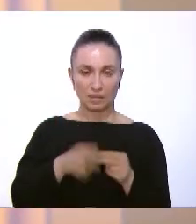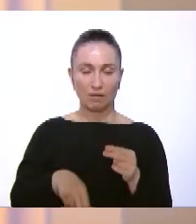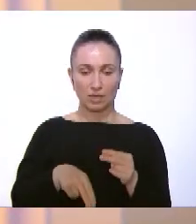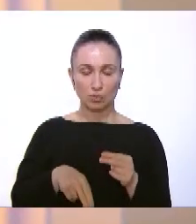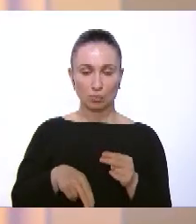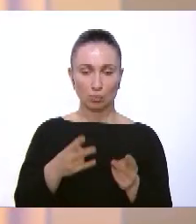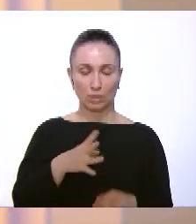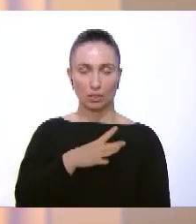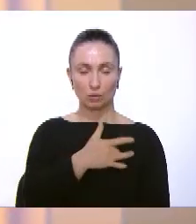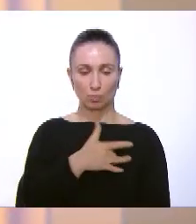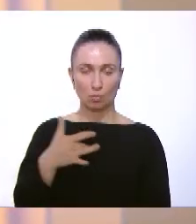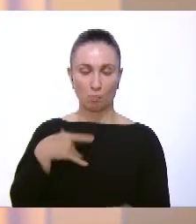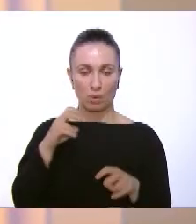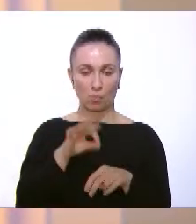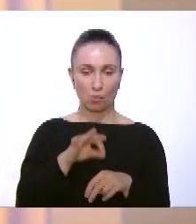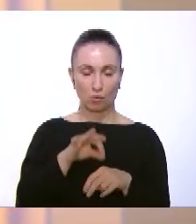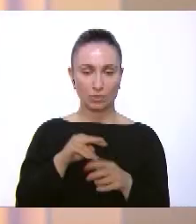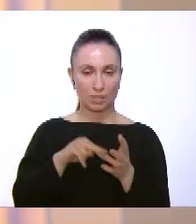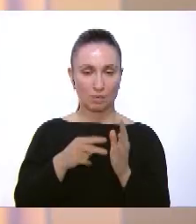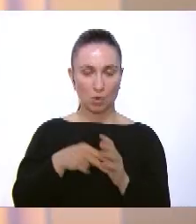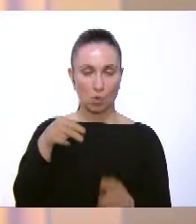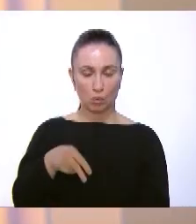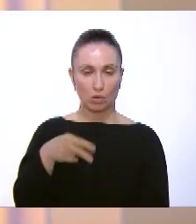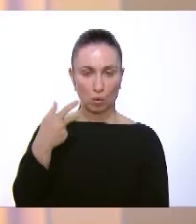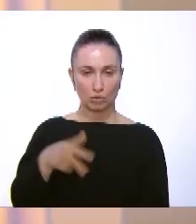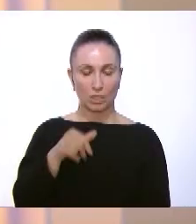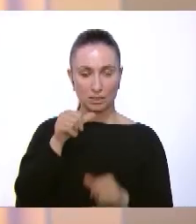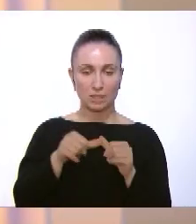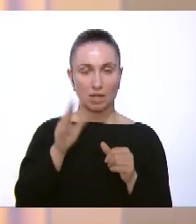ეს სტრატეგია, რომელიც 2030 წლისათვის